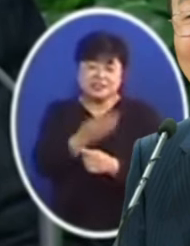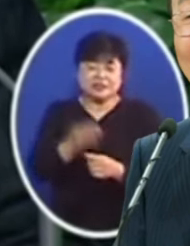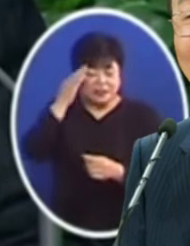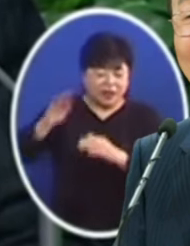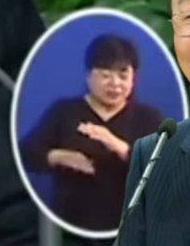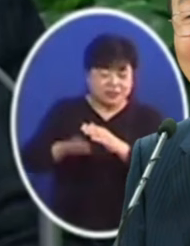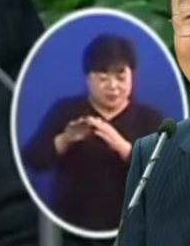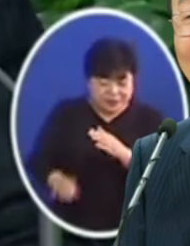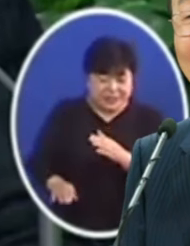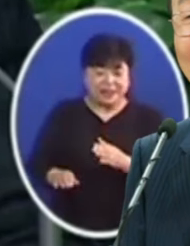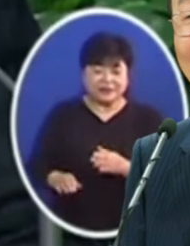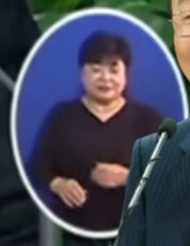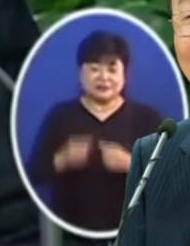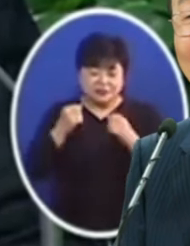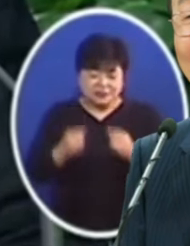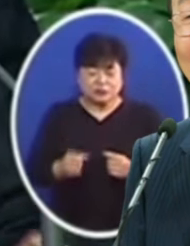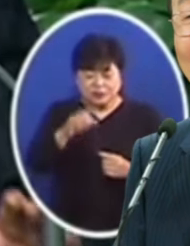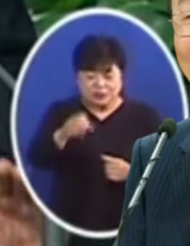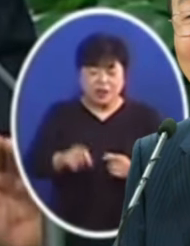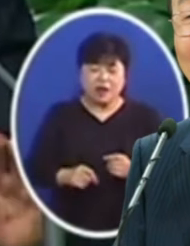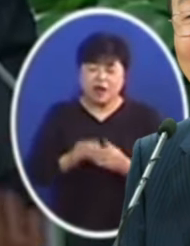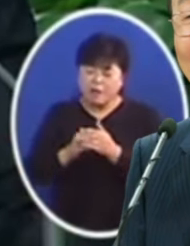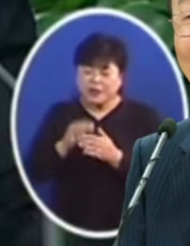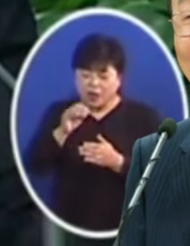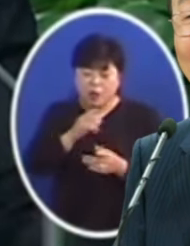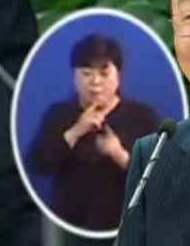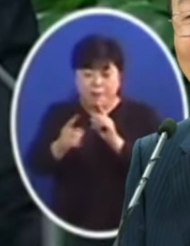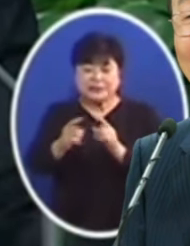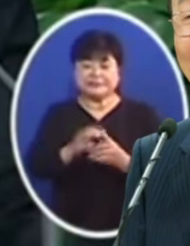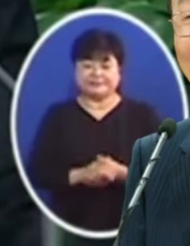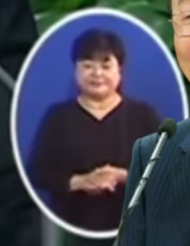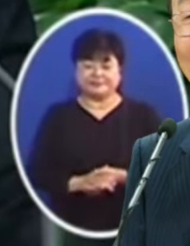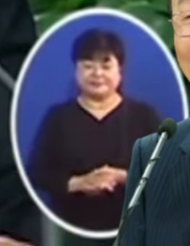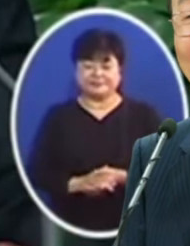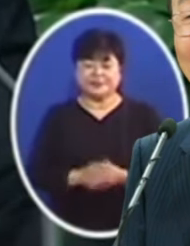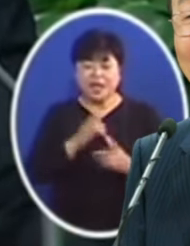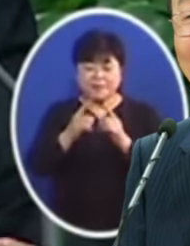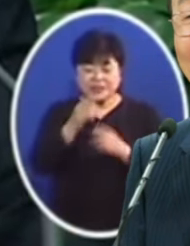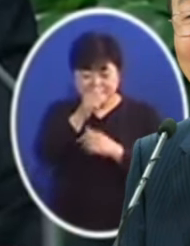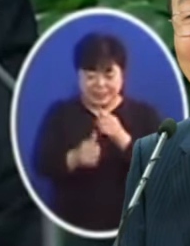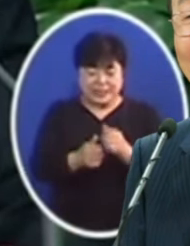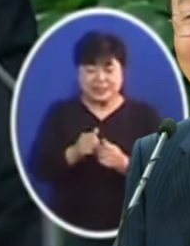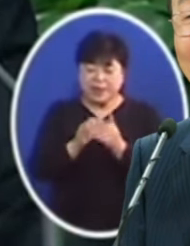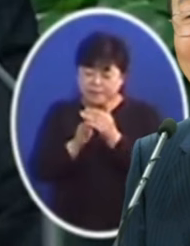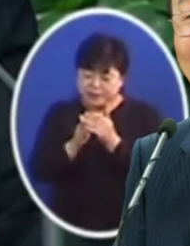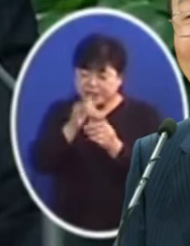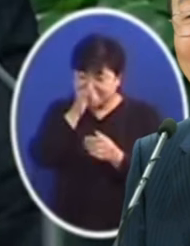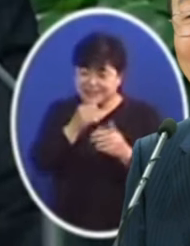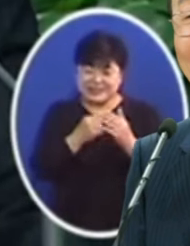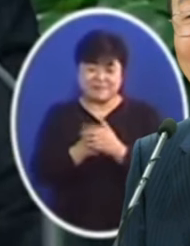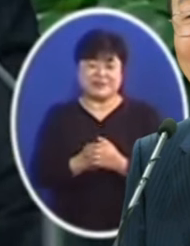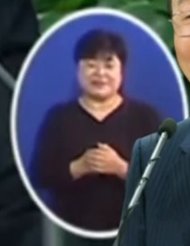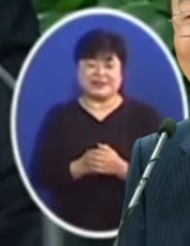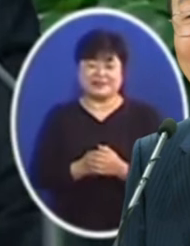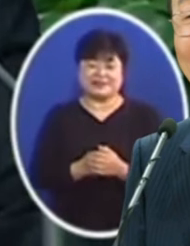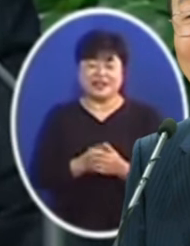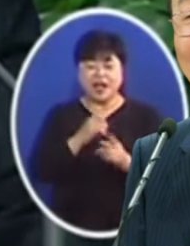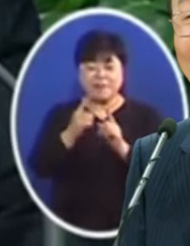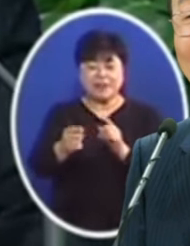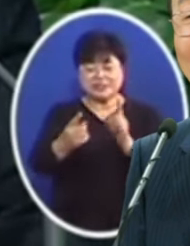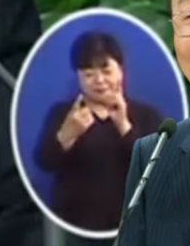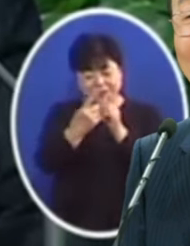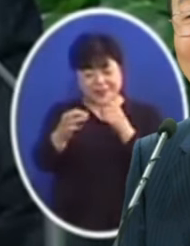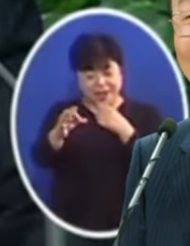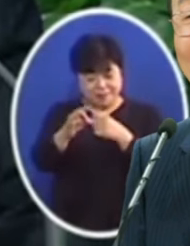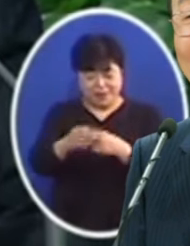그늘아래 거한다. 지존자의 은밀한 곳은 하나님의 말씀인 것입니다. 말씀이 하나님의 비밀이기 때문인 것입니다. 우리가 말씀을